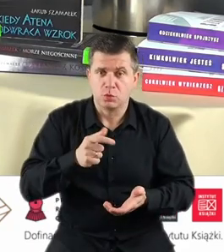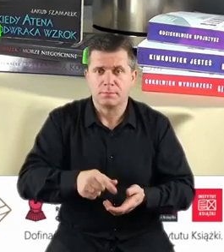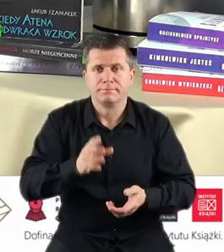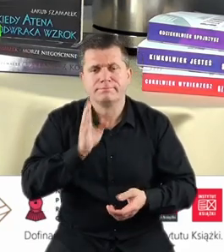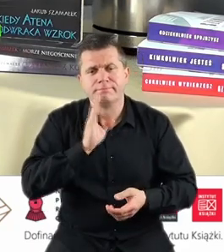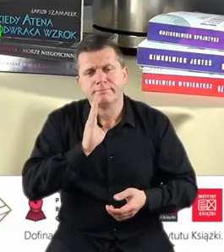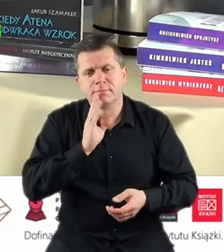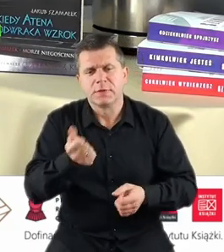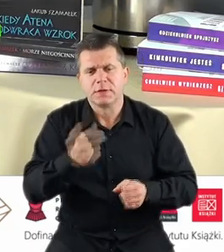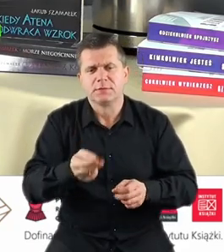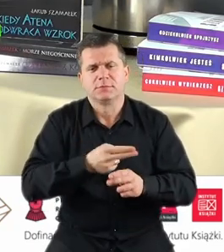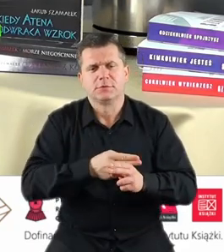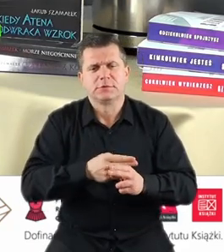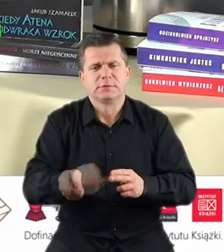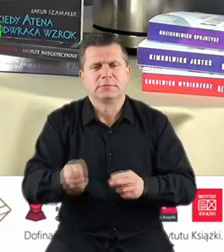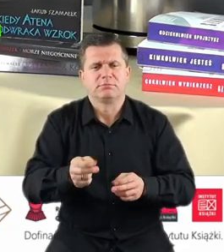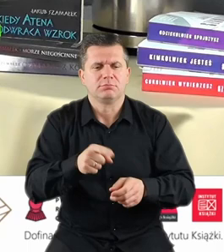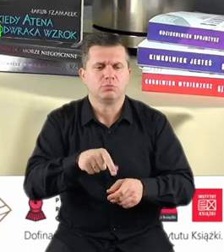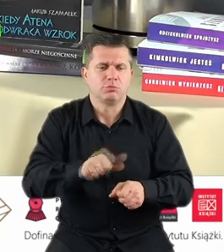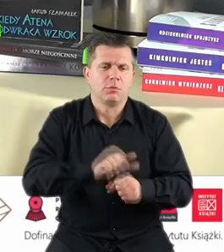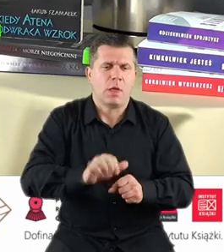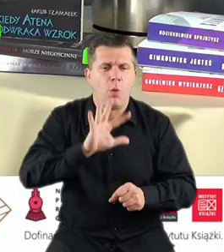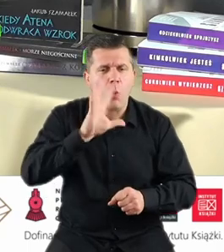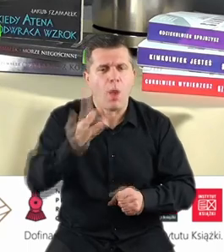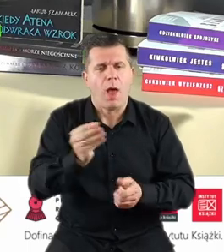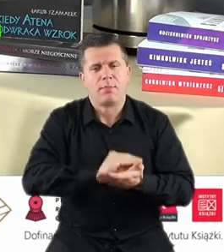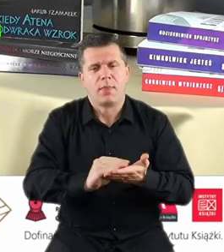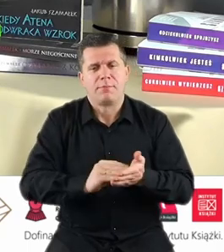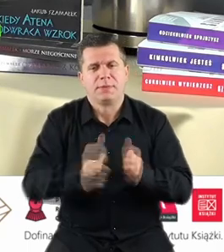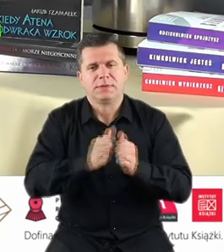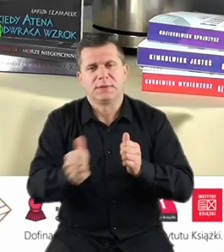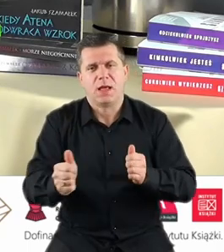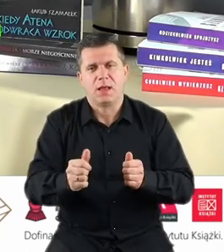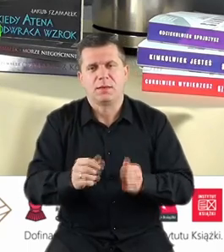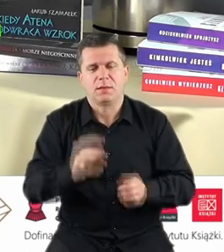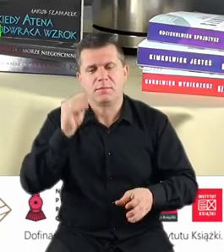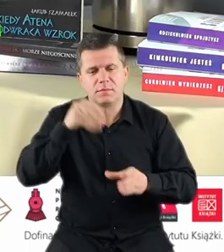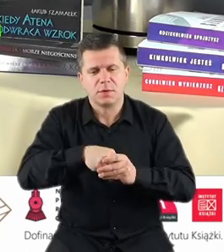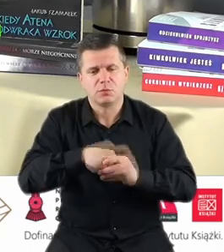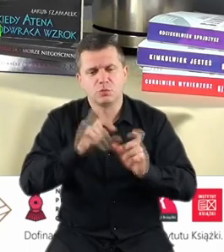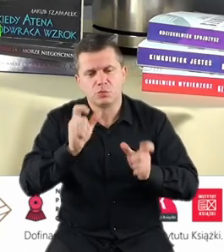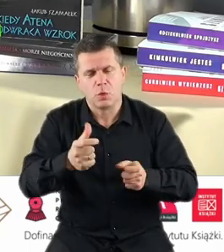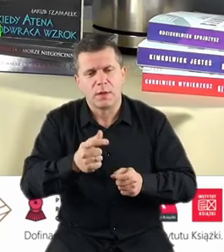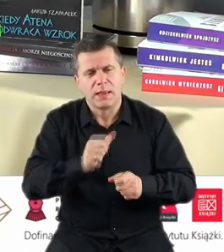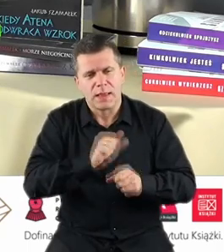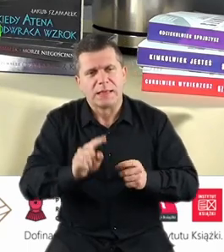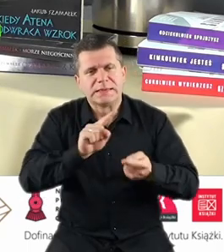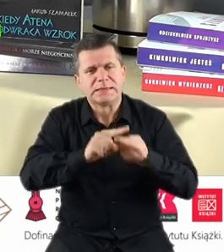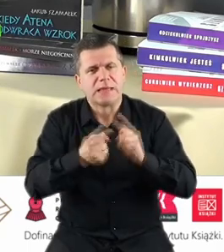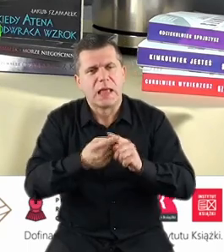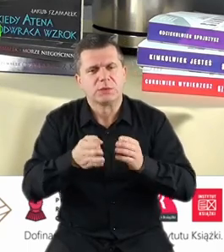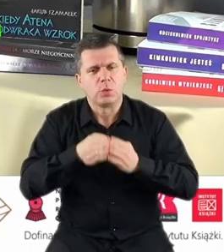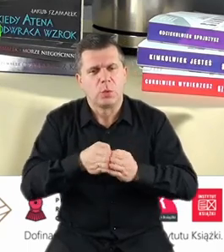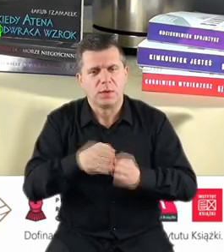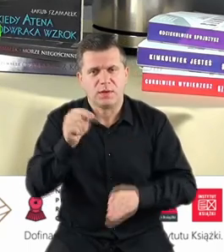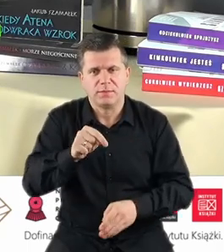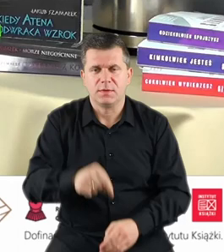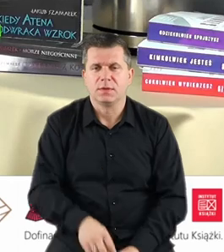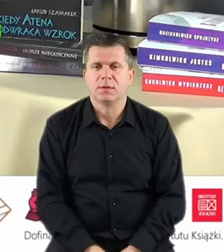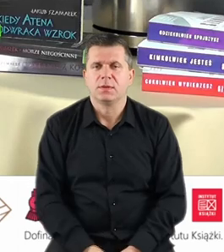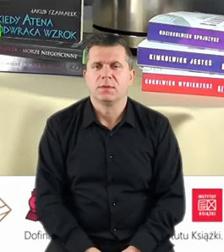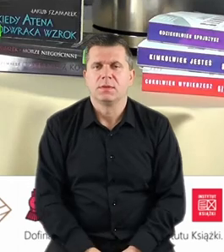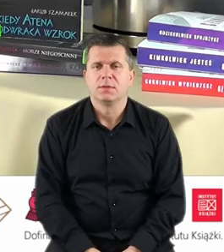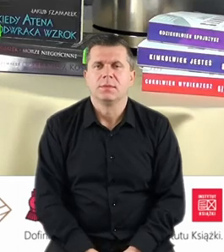takim walorem powiedzmy czysto estetycznym, że coś jest ładnie napisanym zdaniem, no to żeby tam jakiś głębszy sens się krył i tutaj